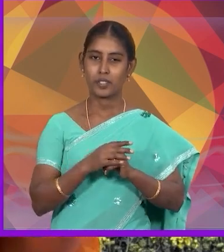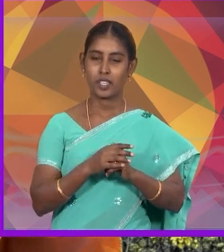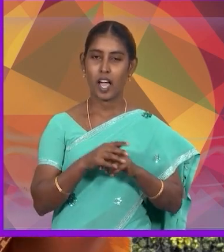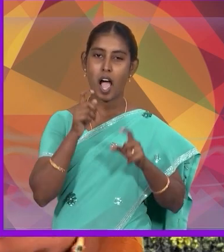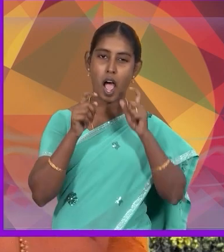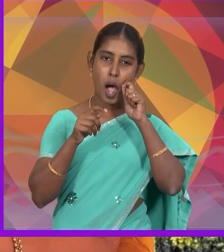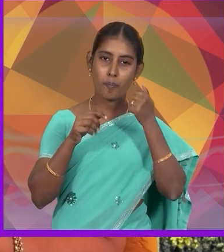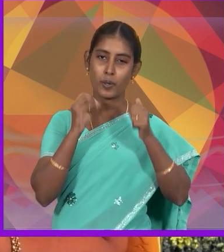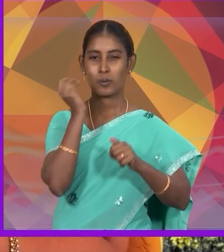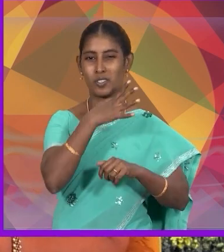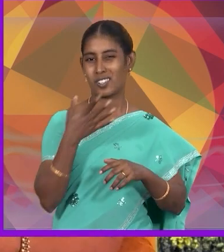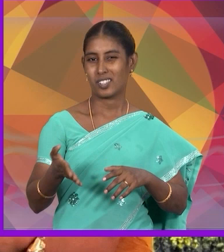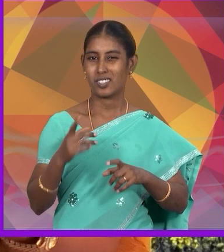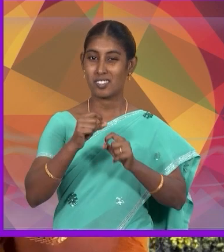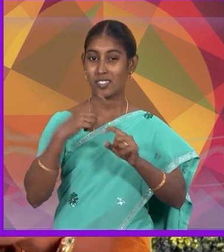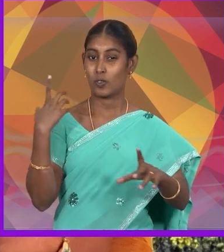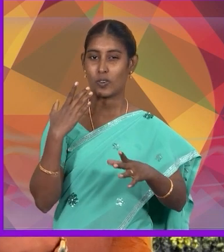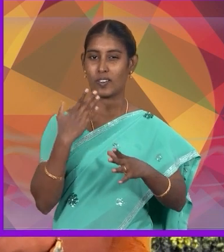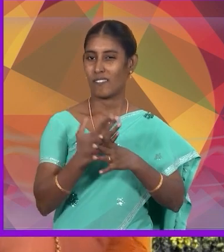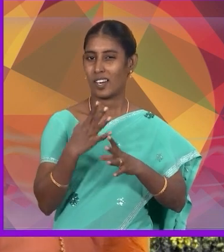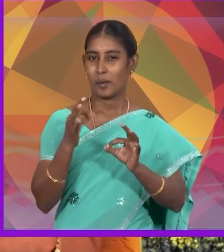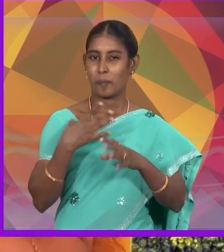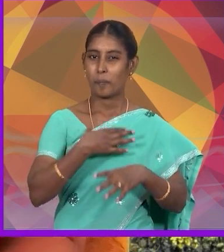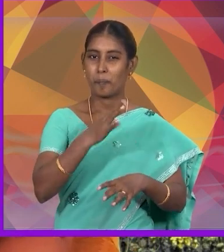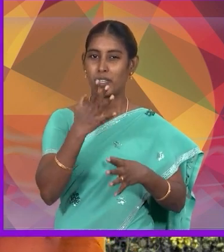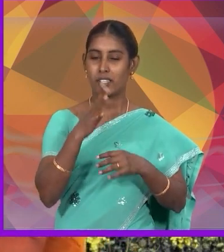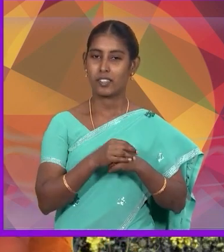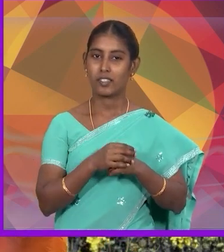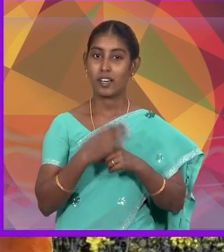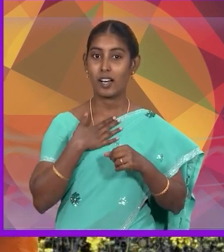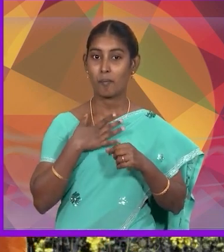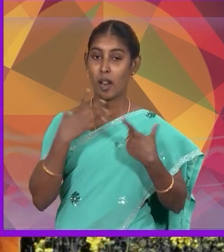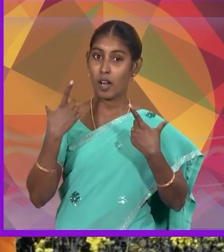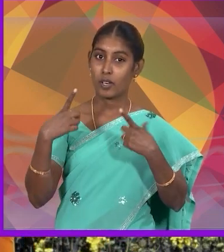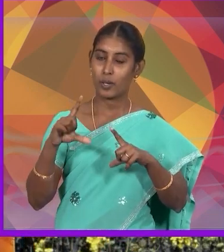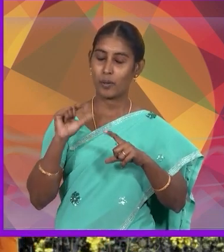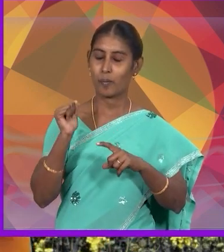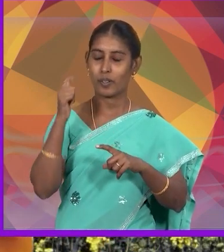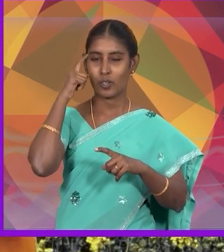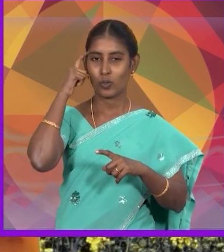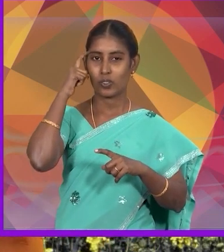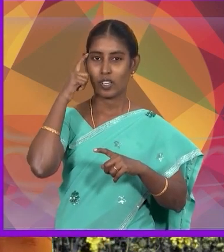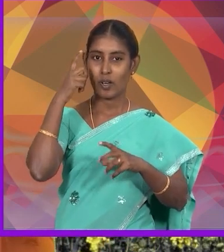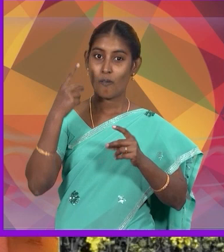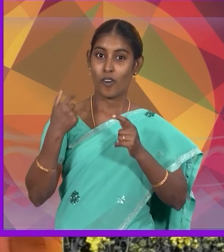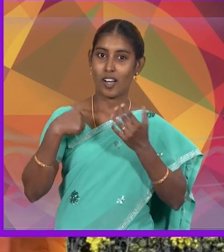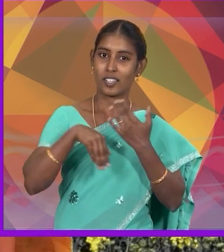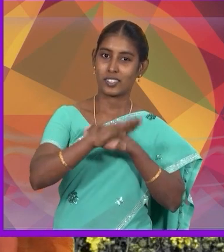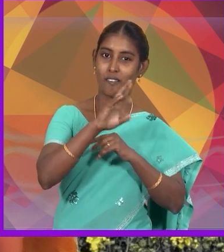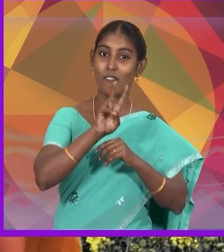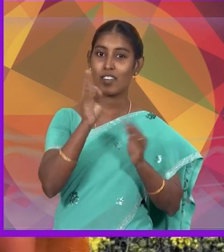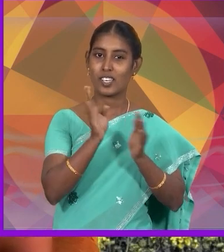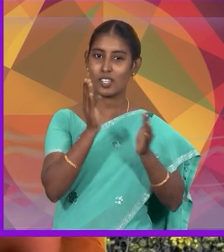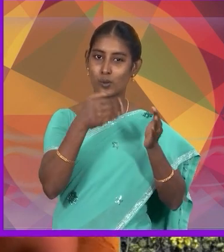சொன்னோம்னா சரின்னு சொல்லி வேலை பார்த்துட்டு இருக்காரு. அப்பயும் எப்ப விடுமுறை கிடைக்கும், எப்ப விடுமுறை எடுத்துக்கலாம், நம்ம வீட்டுக்கு போகலாம், நம்ம வயலை பார்க்கலாம்,